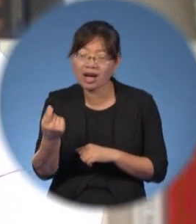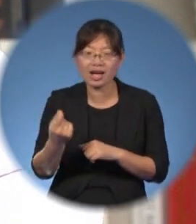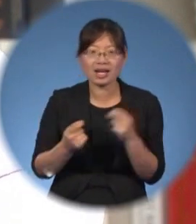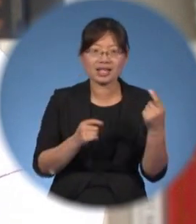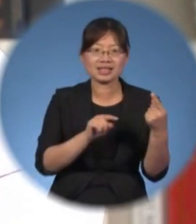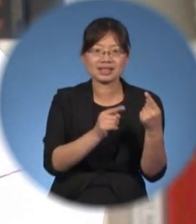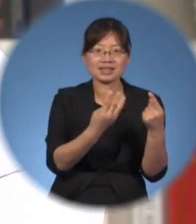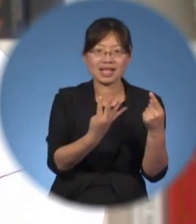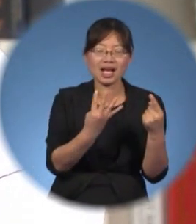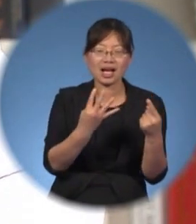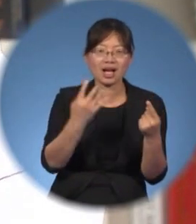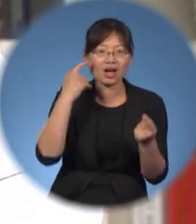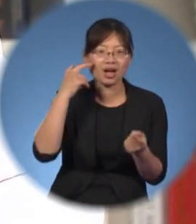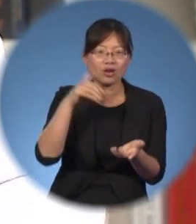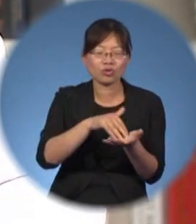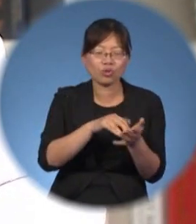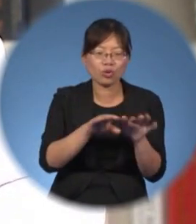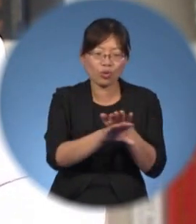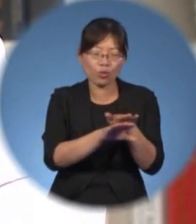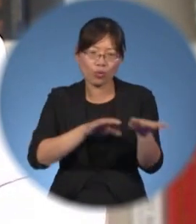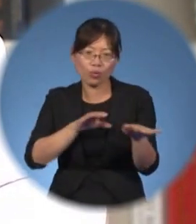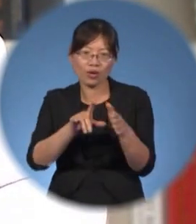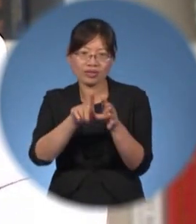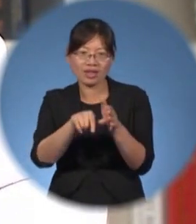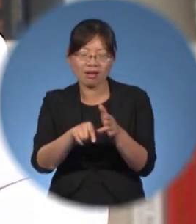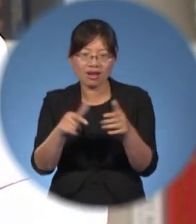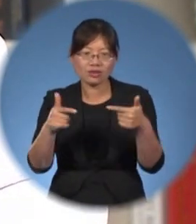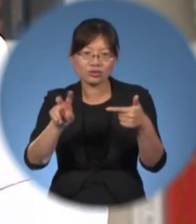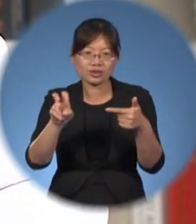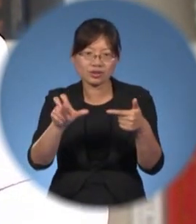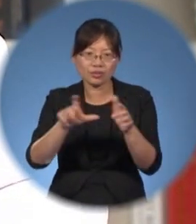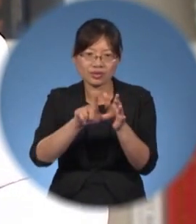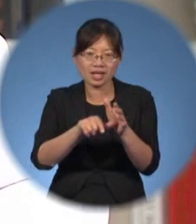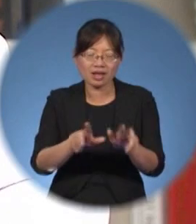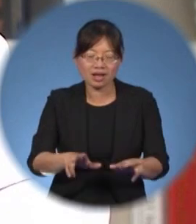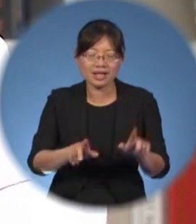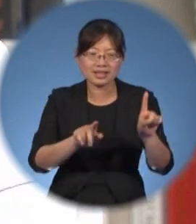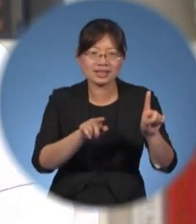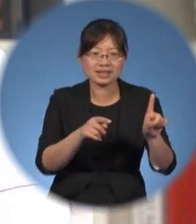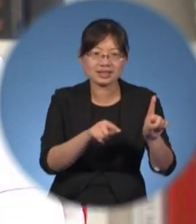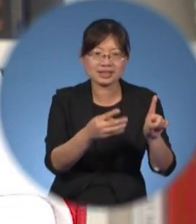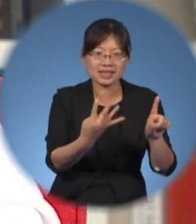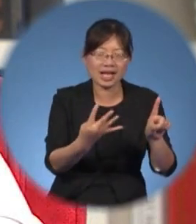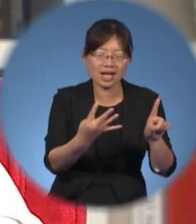일사후퇴 때죠? 일사후퇴 때. 네, 6.25 때. 그거 이제 우리가 왔을 때는 일사후퇴라고 그러는데,